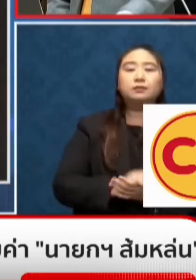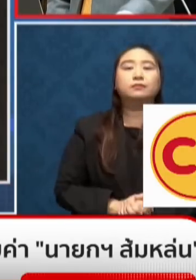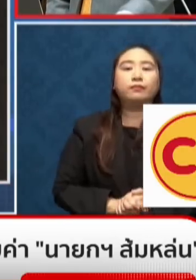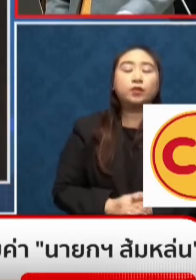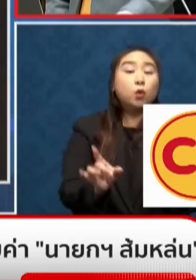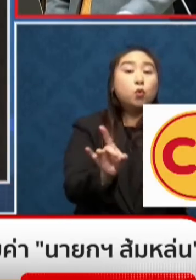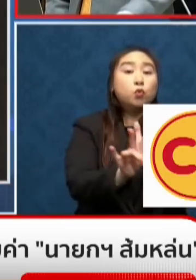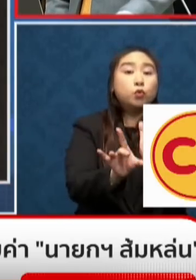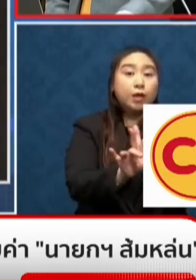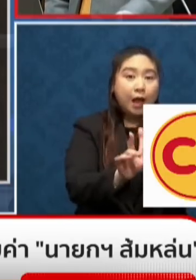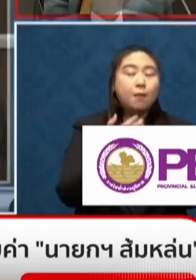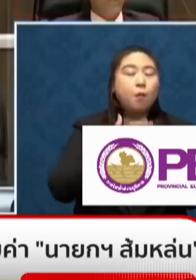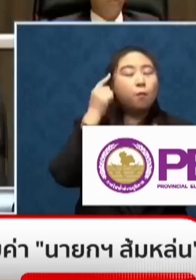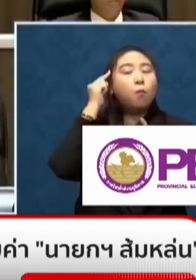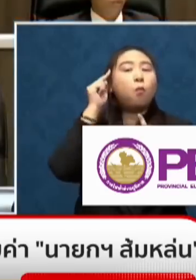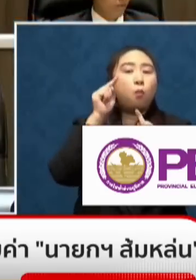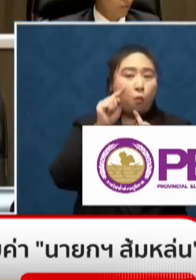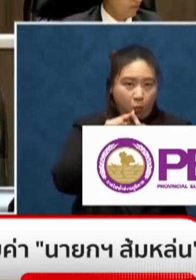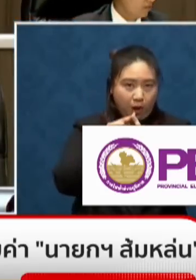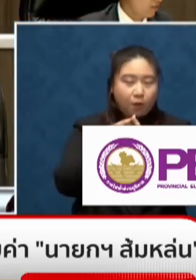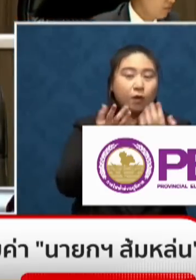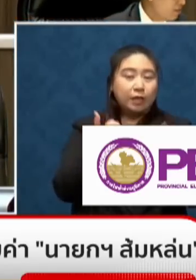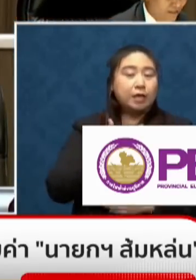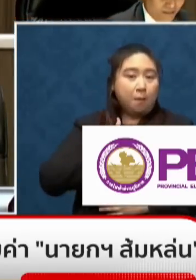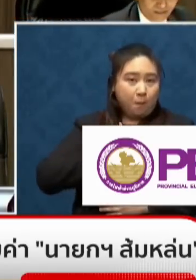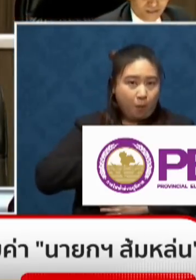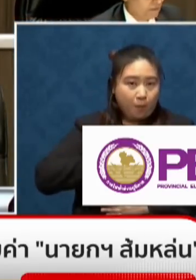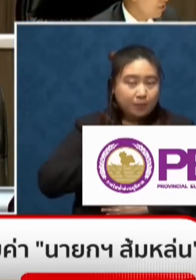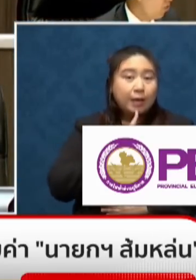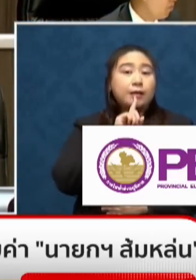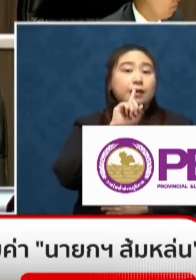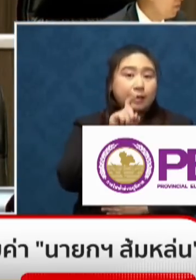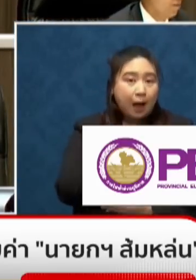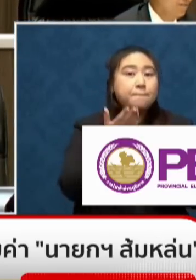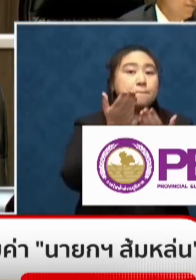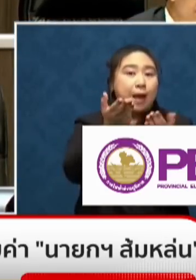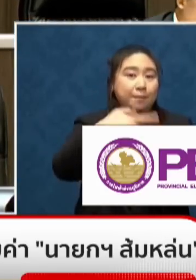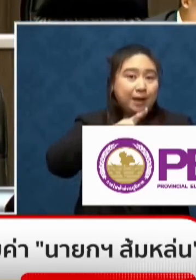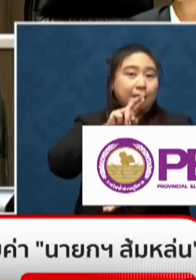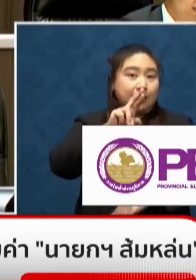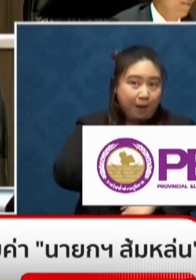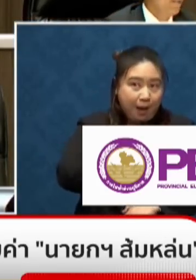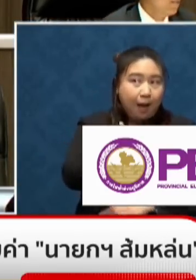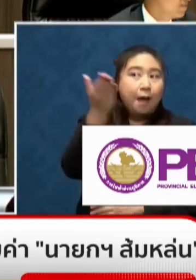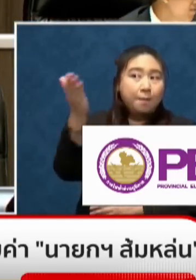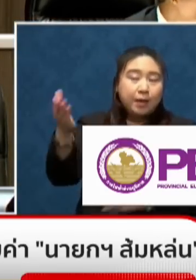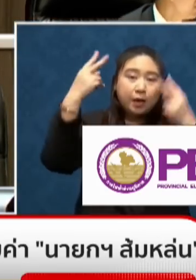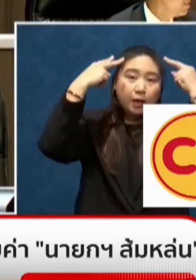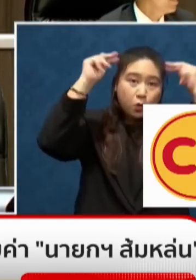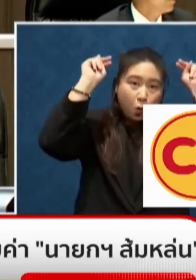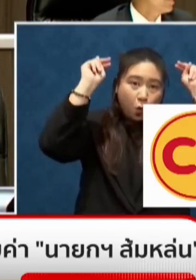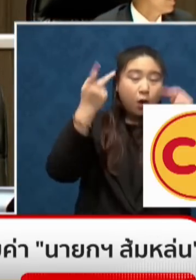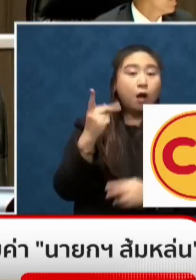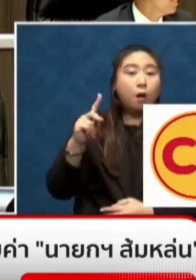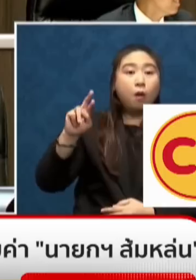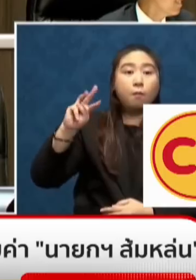ค่ะพี่น้องแรงงานประชาชนคนไทยทุกคนอยู่ดีกินดีมีเกียรติศักดิ์ศรีให้สมกับการเป็นนายกของประชาช